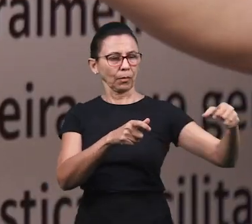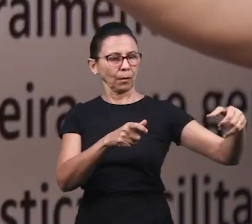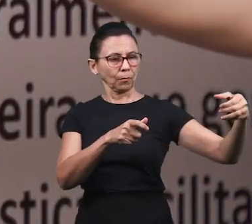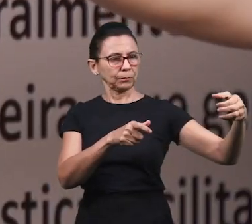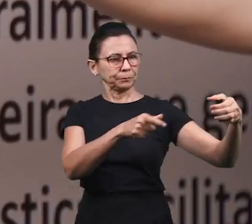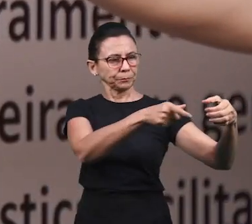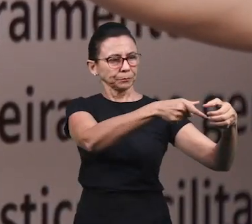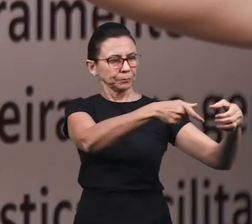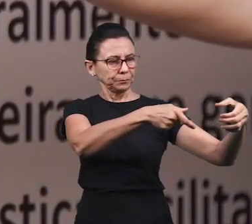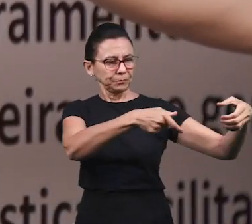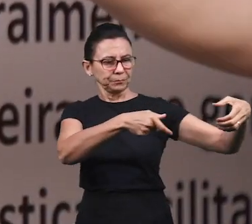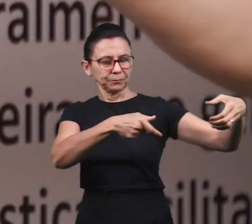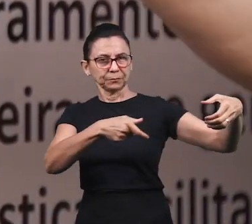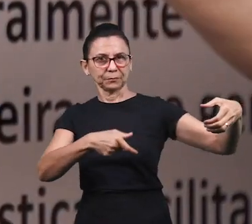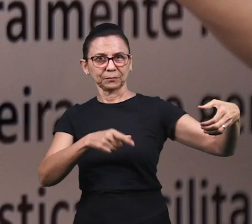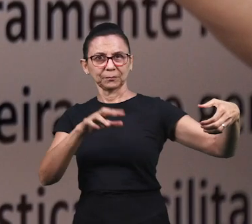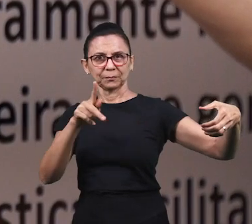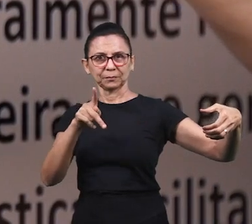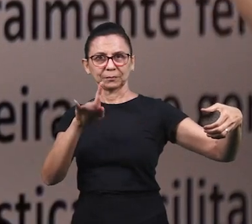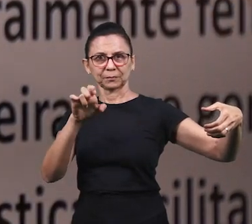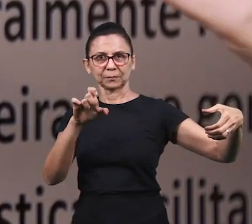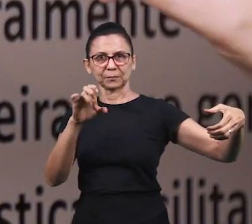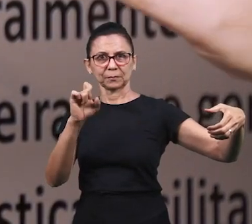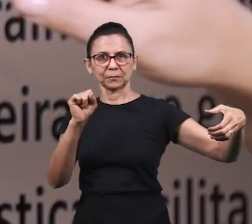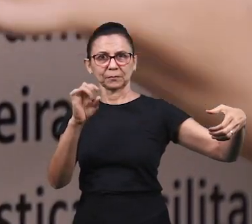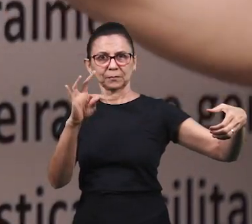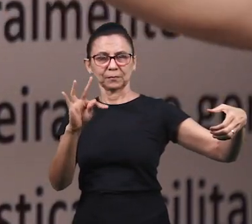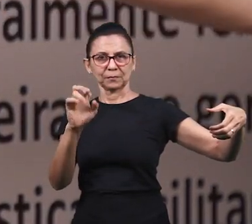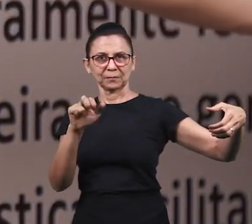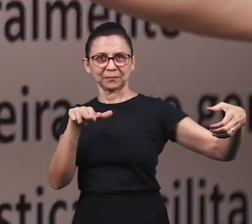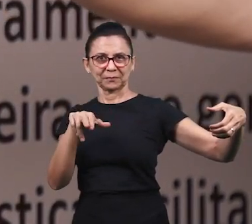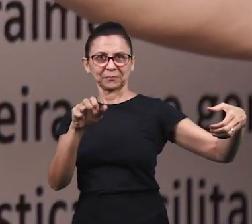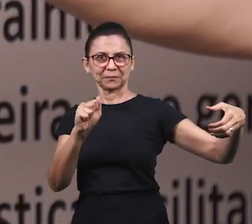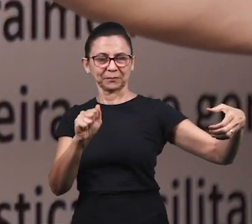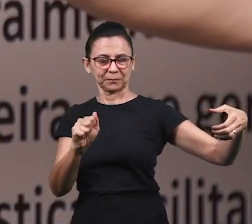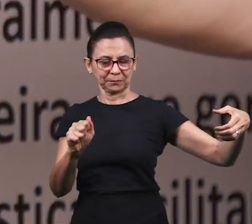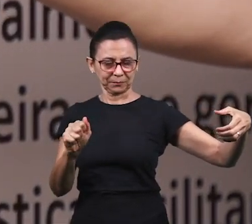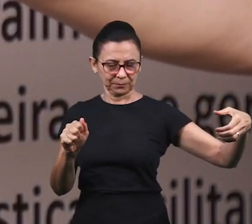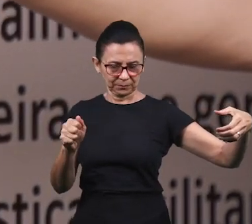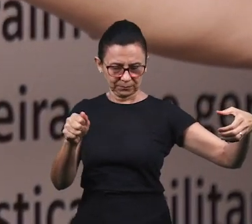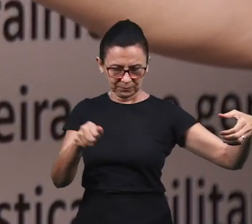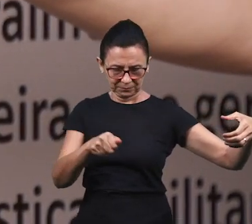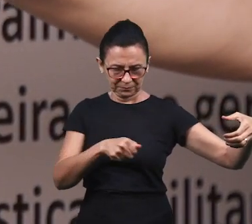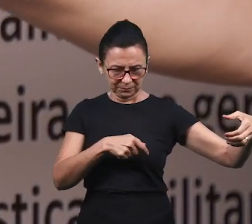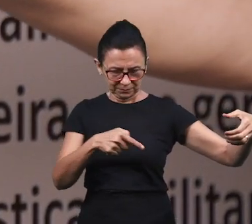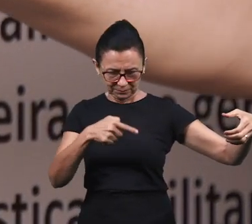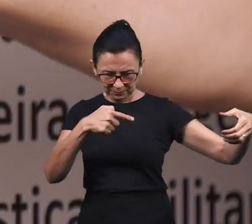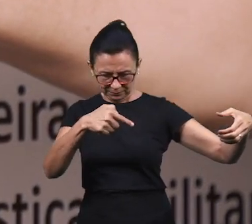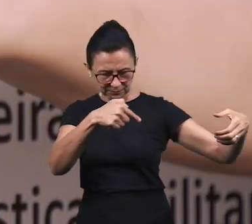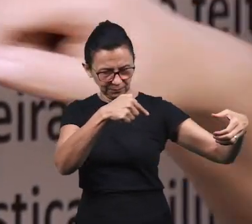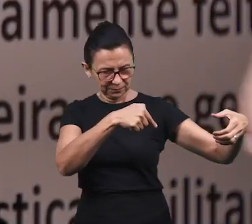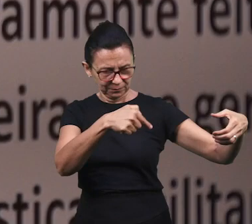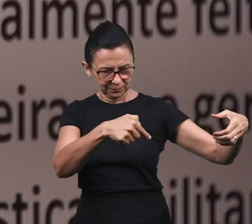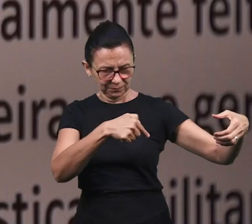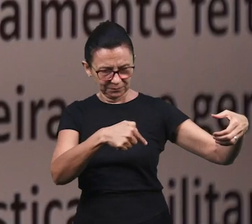Celui-là, ce trait, c'est la pestana. Nous avons aussi les cases.